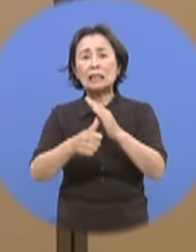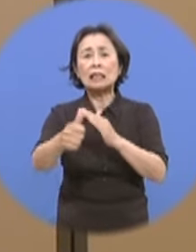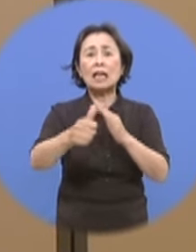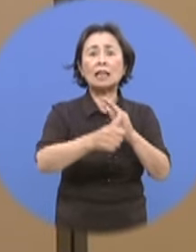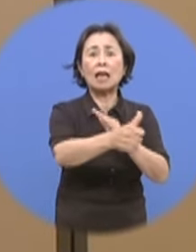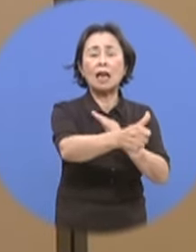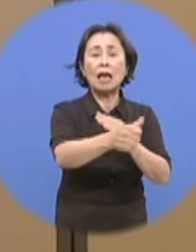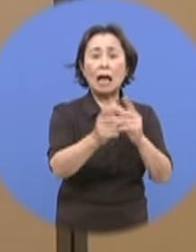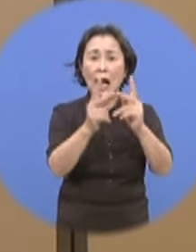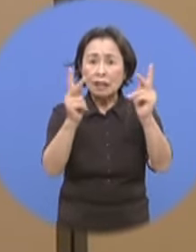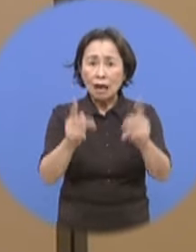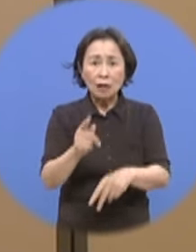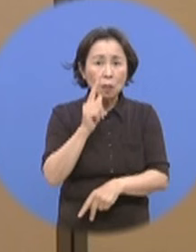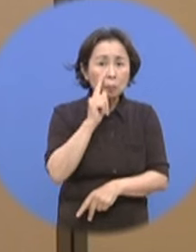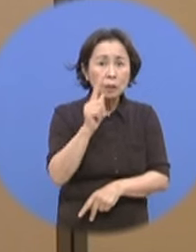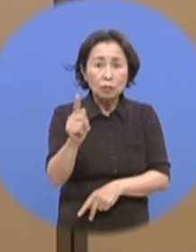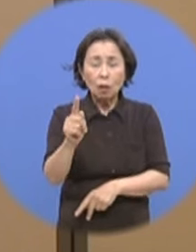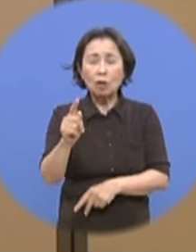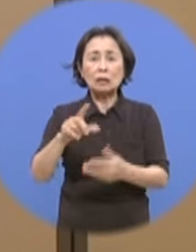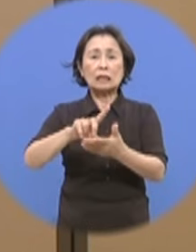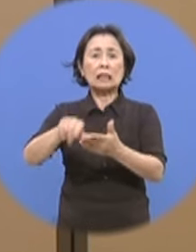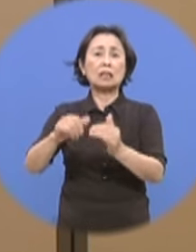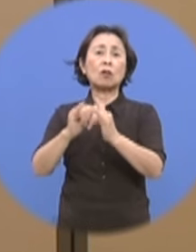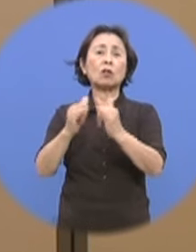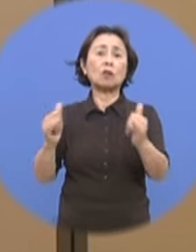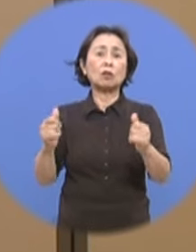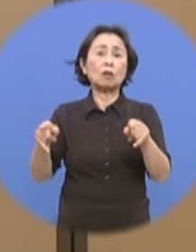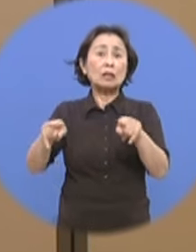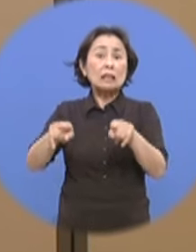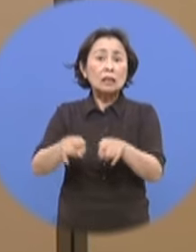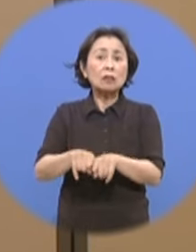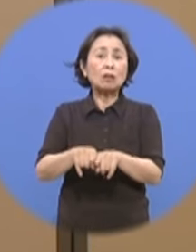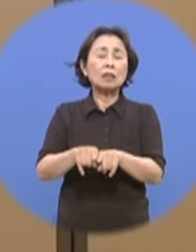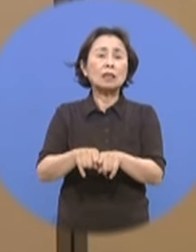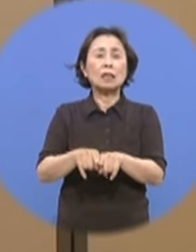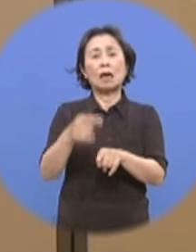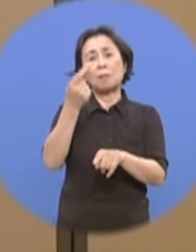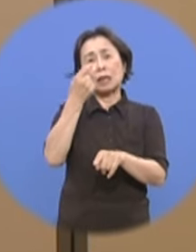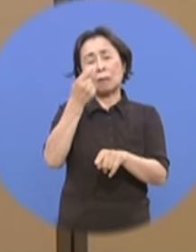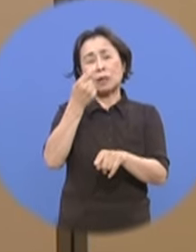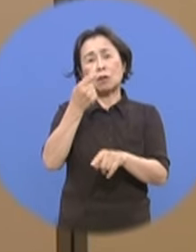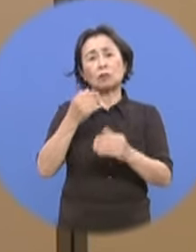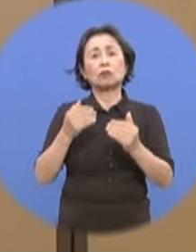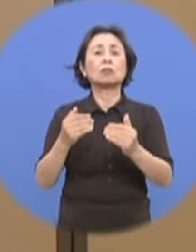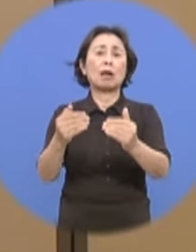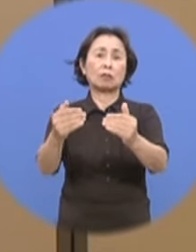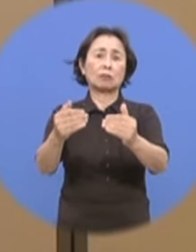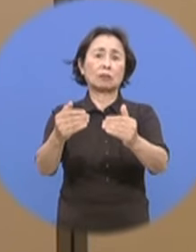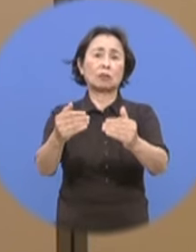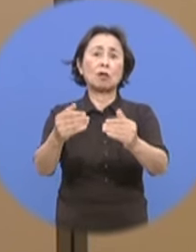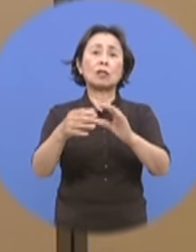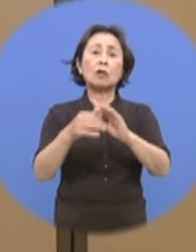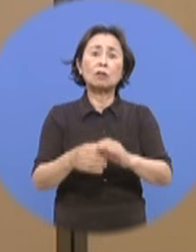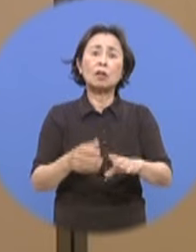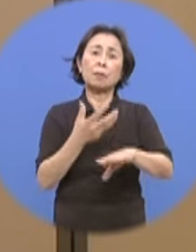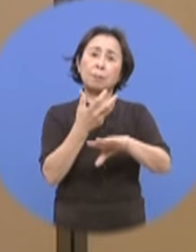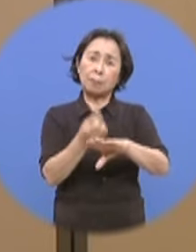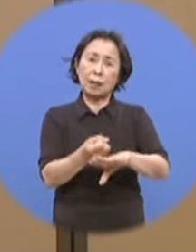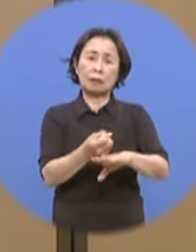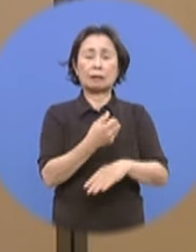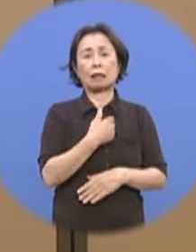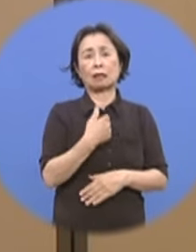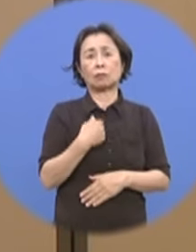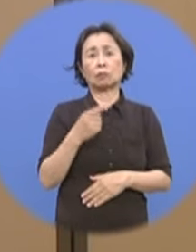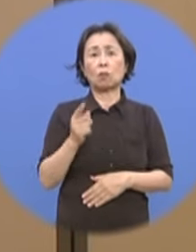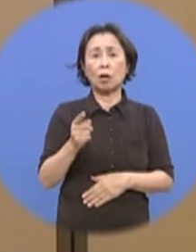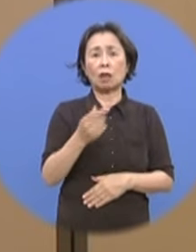をを見たり地域の人たちと共同的な学びを展開する中でけていくいったところが